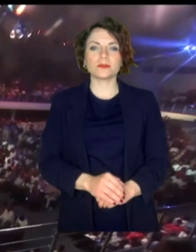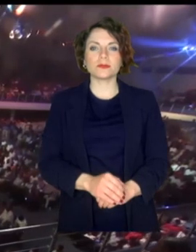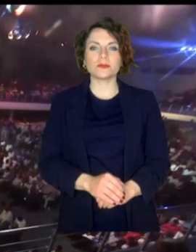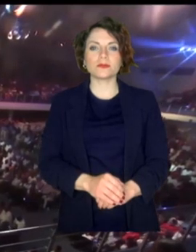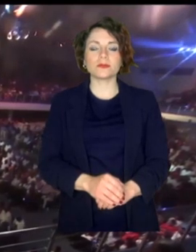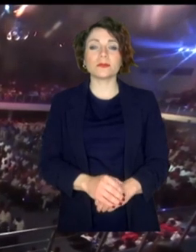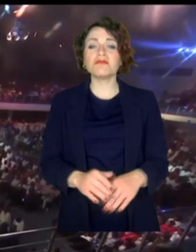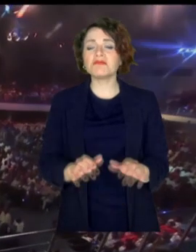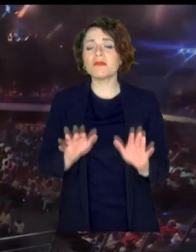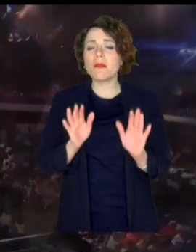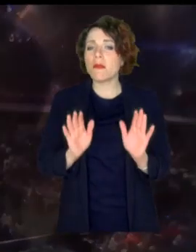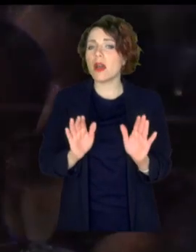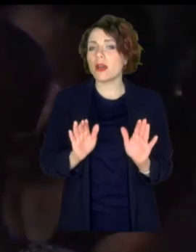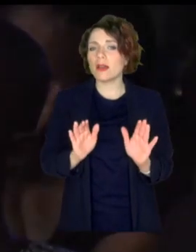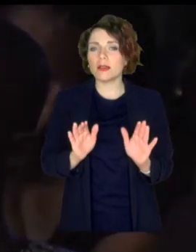Però